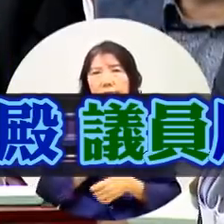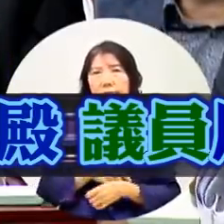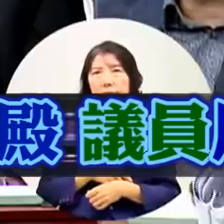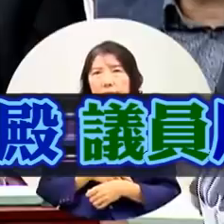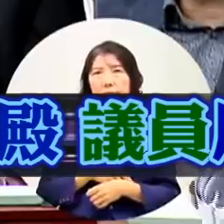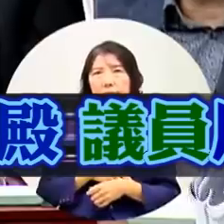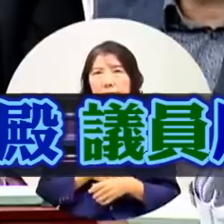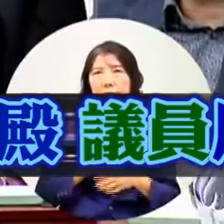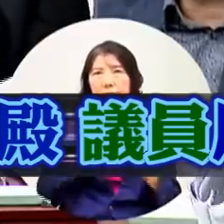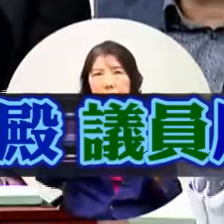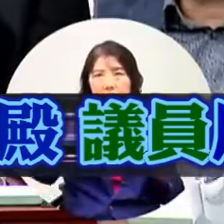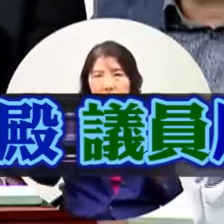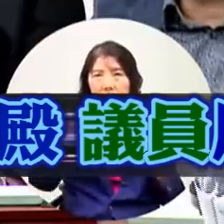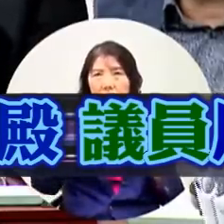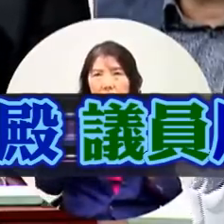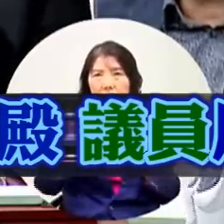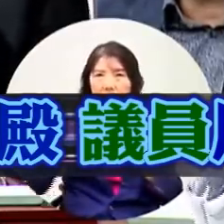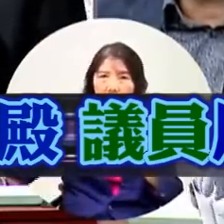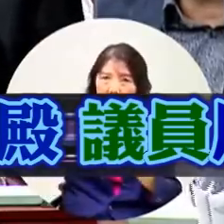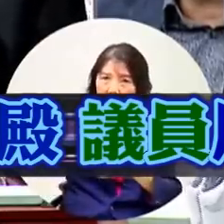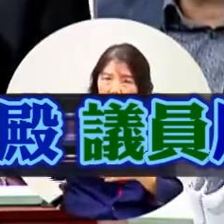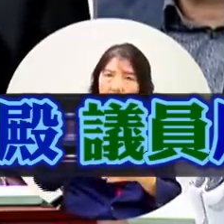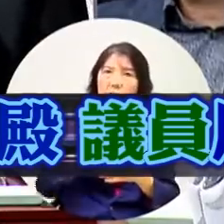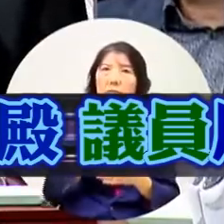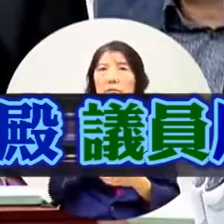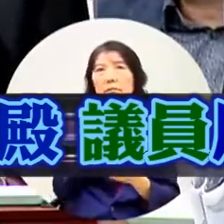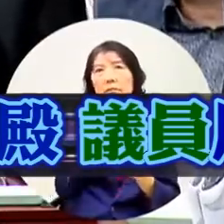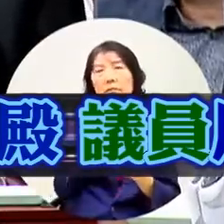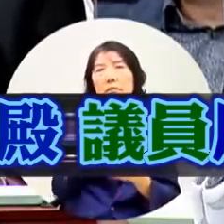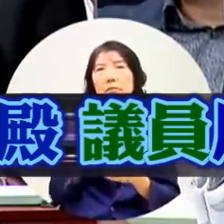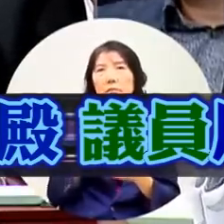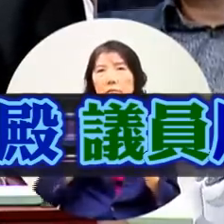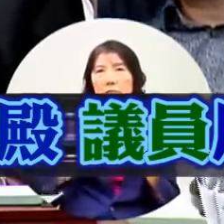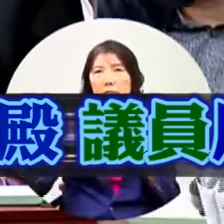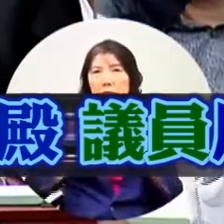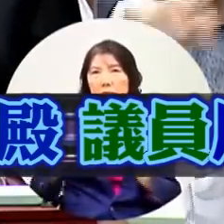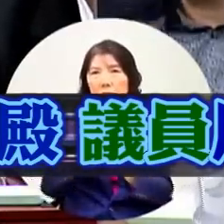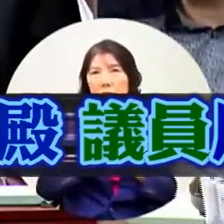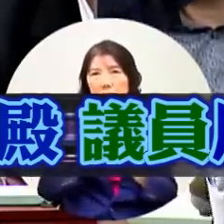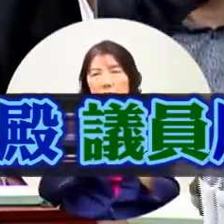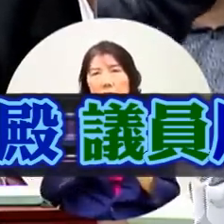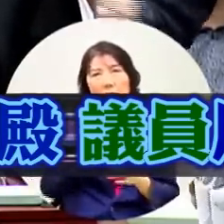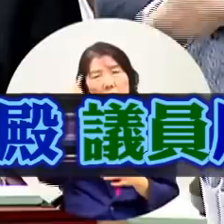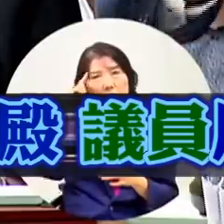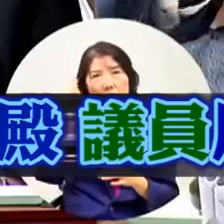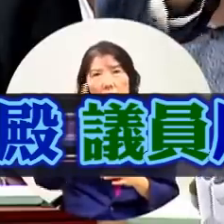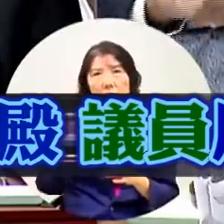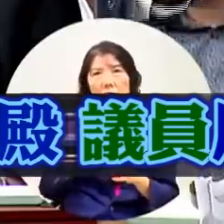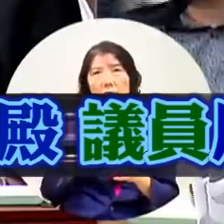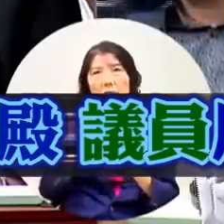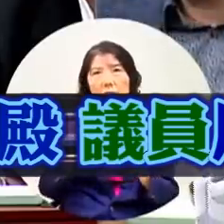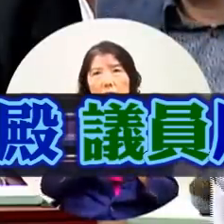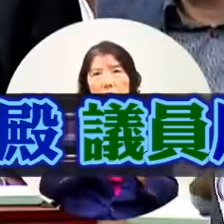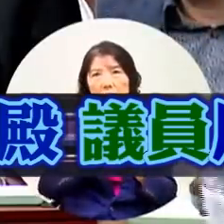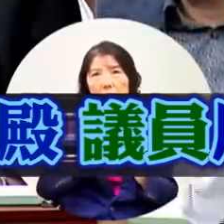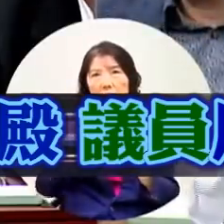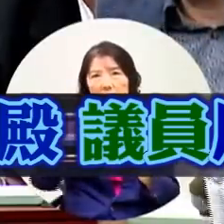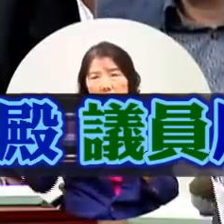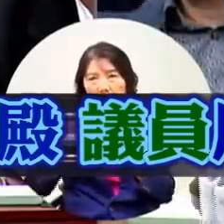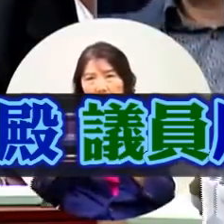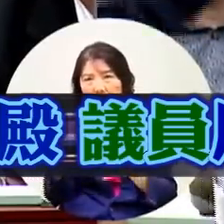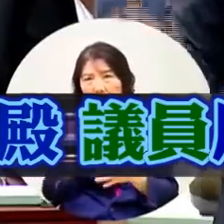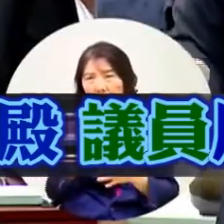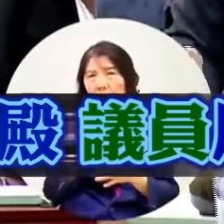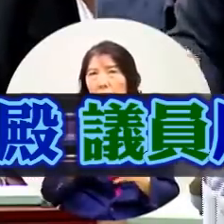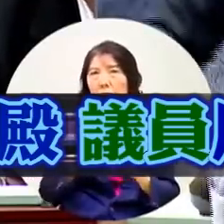这三个税收都是零，因为自由经济的概念是减免税务、免税的概念，